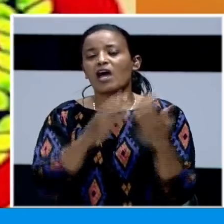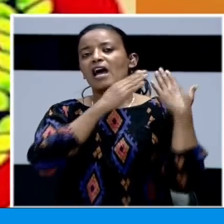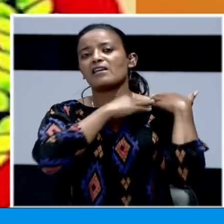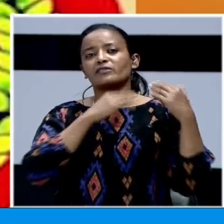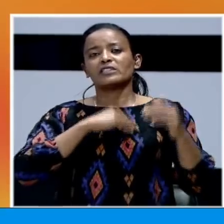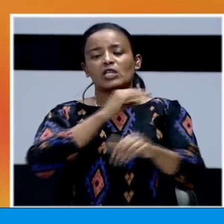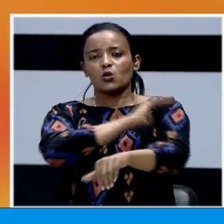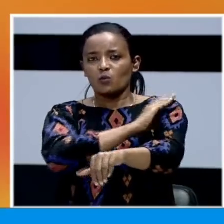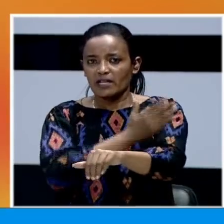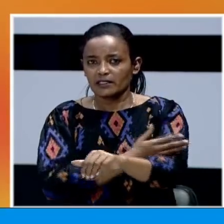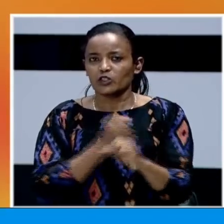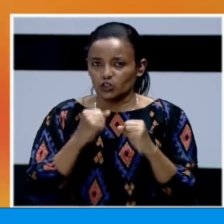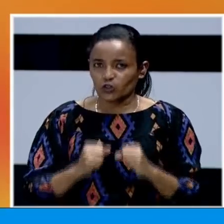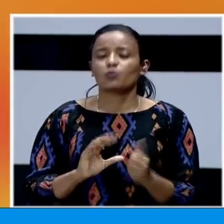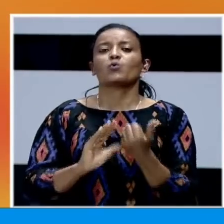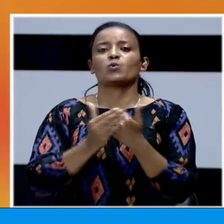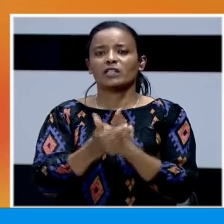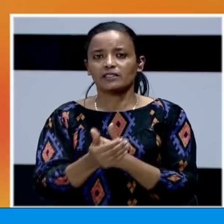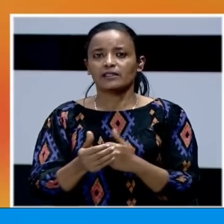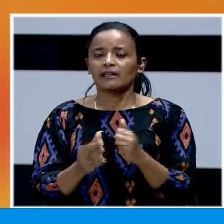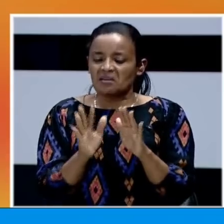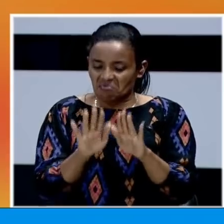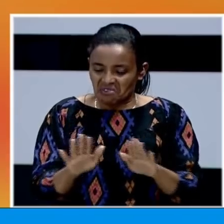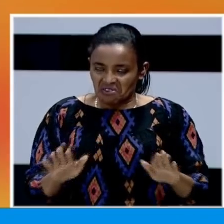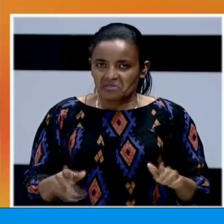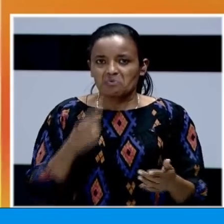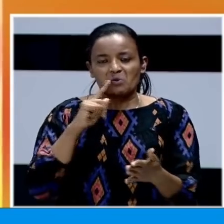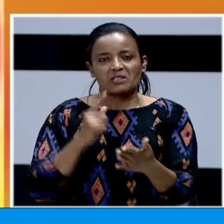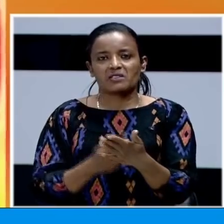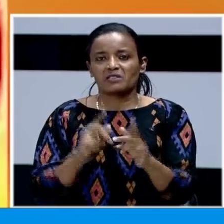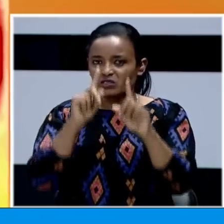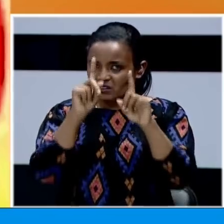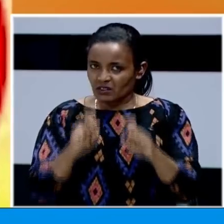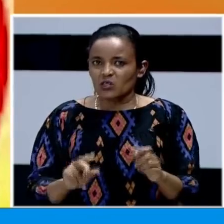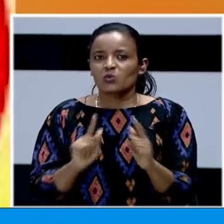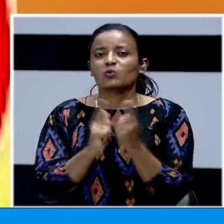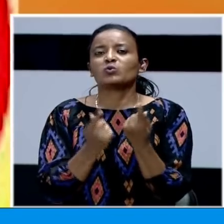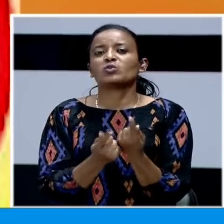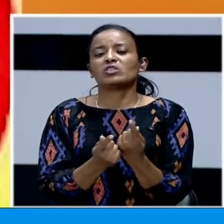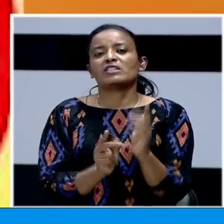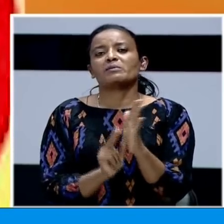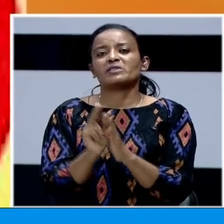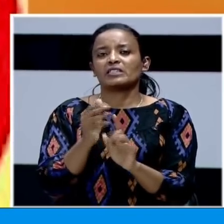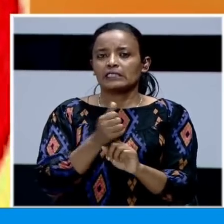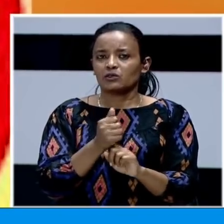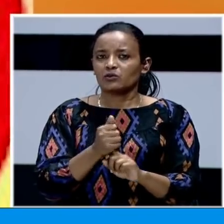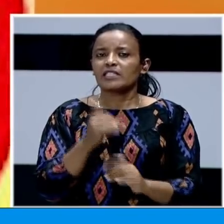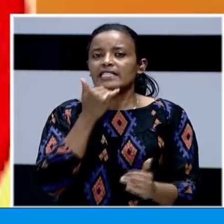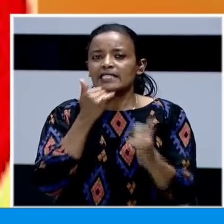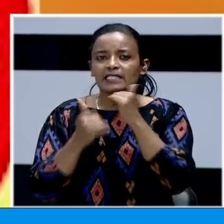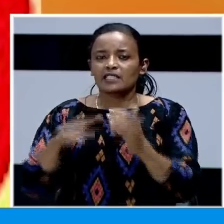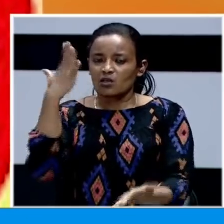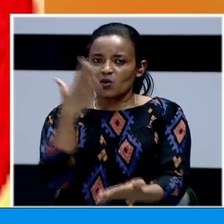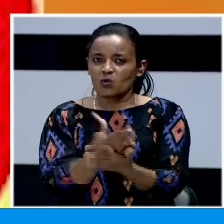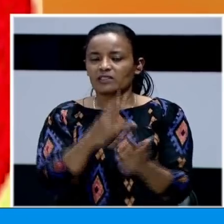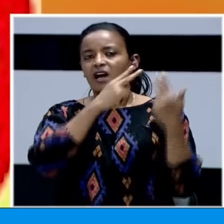زلكم حايلتاتن تجبوت كونتات بهدآتن بمرتعون بممرمار قجلة بلسق النحيز وزولو من قد طفقات دون